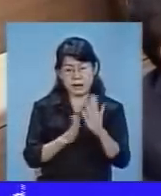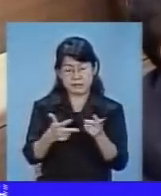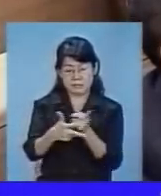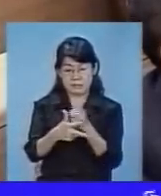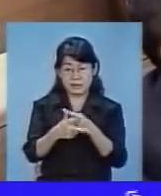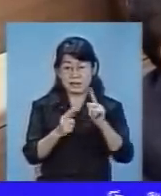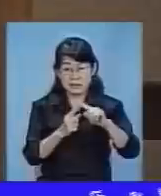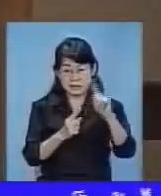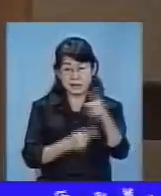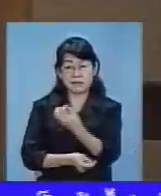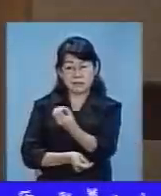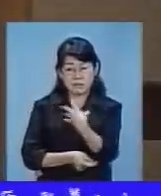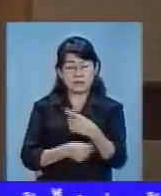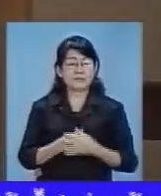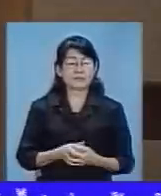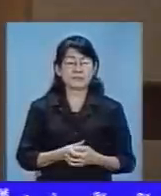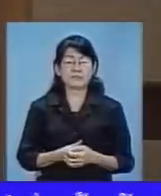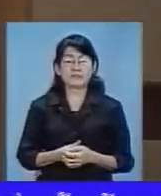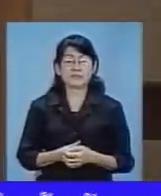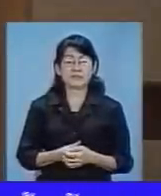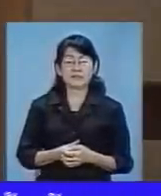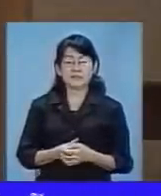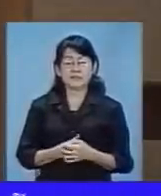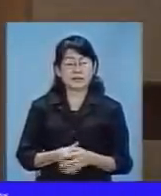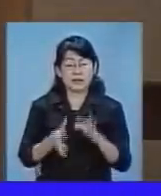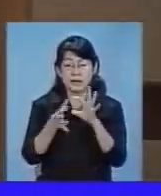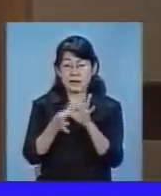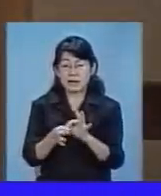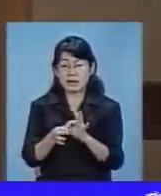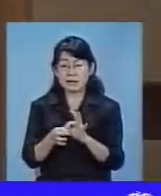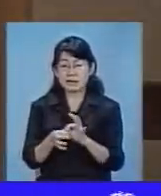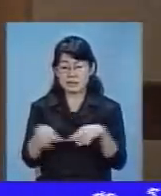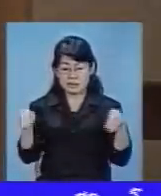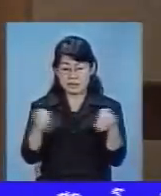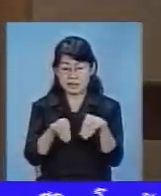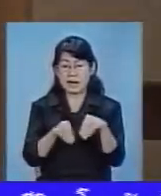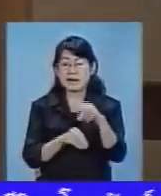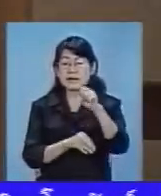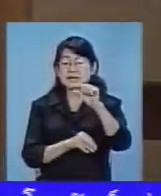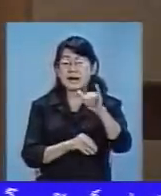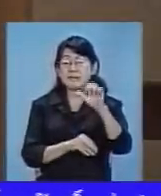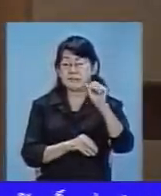านบอกว่าในพื้นที่ในบริเวณสยามสแคว